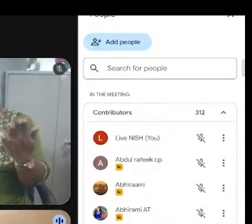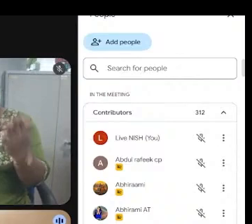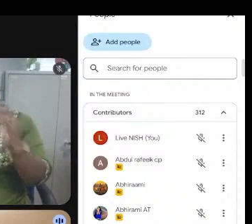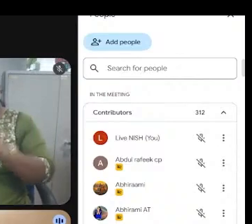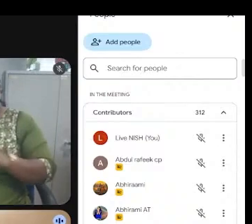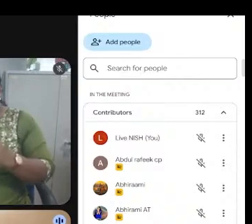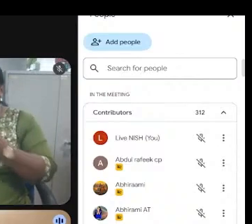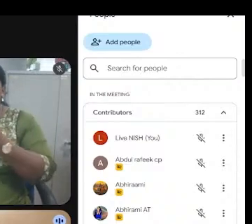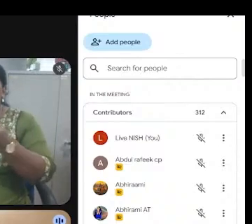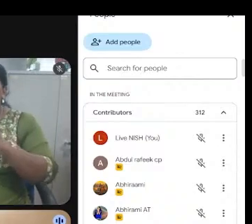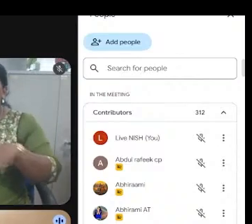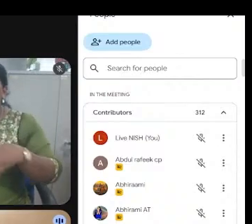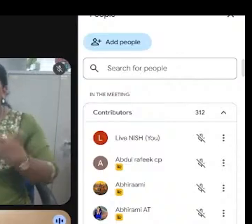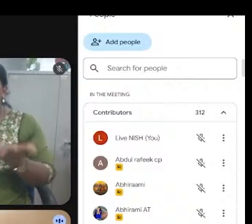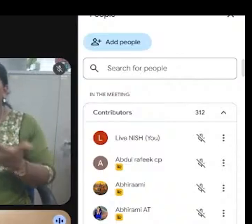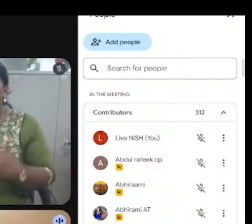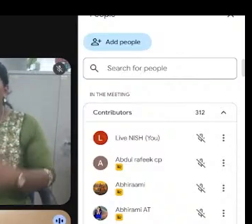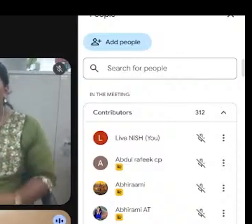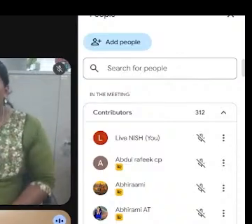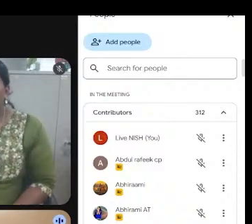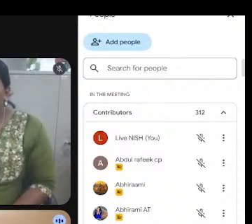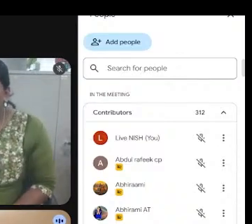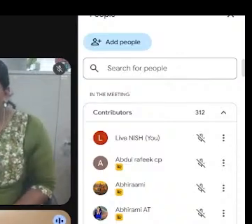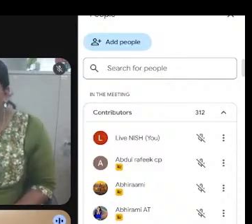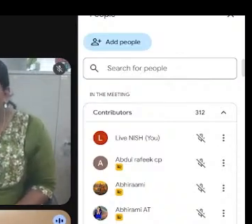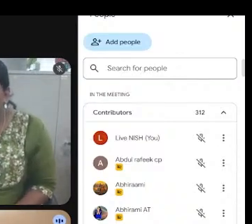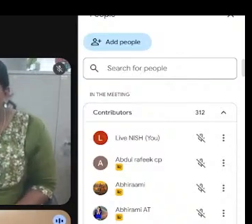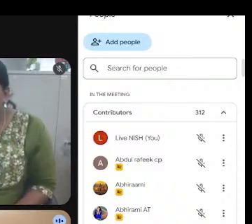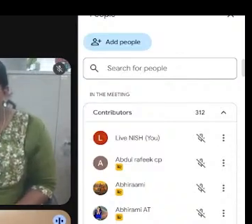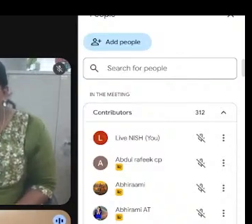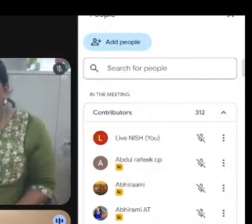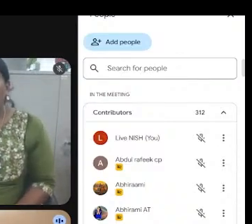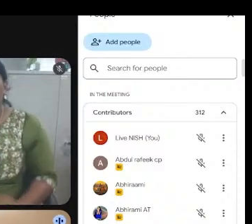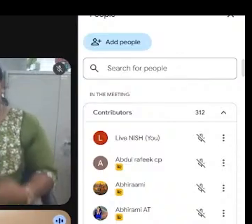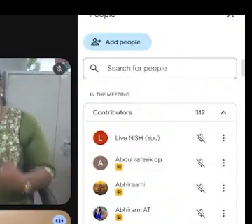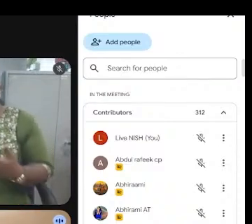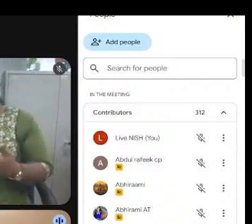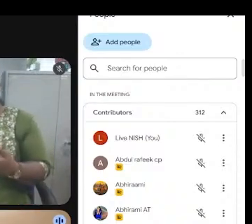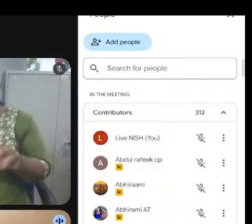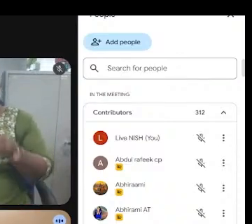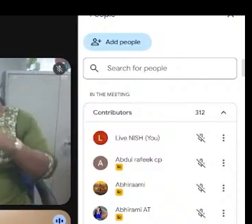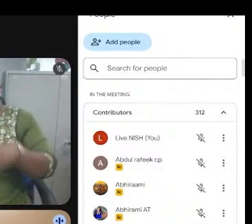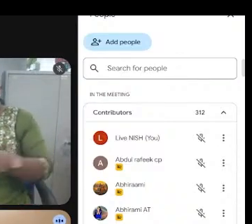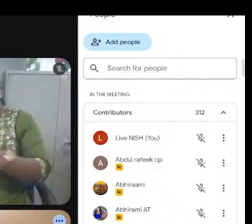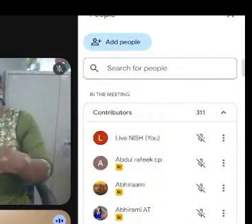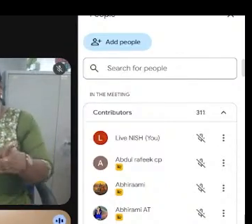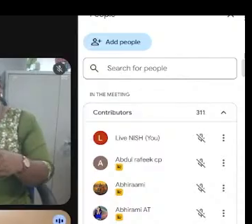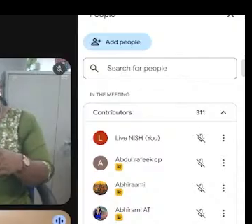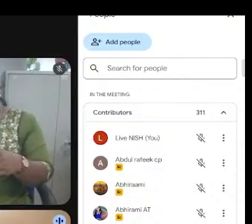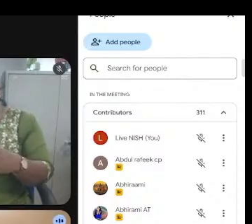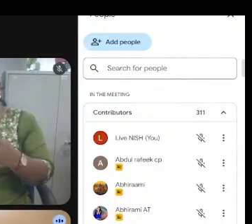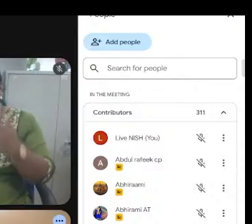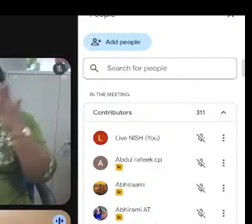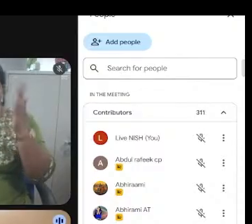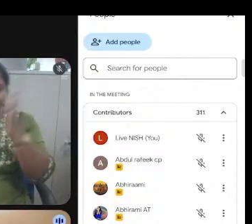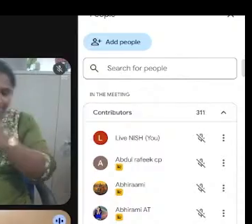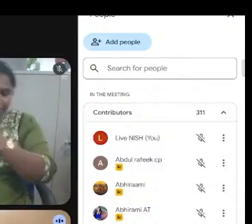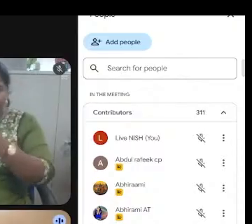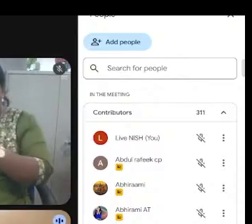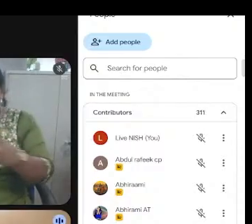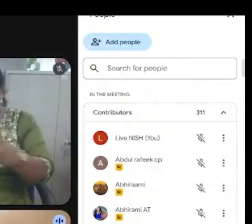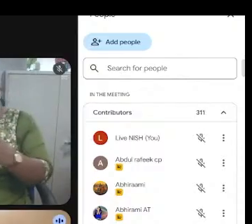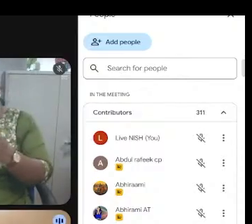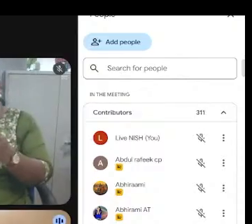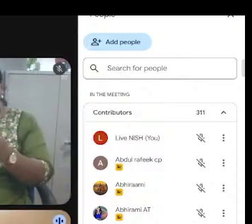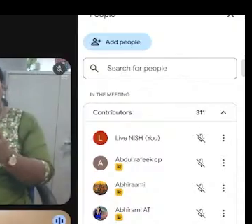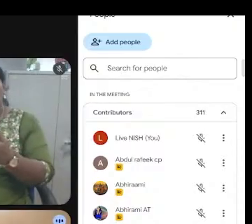എങ്ങനെ കൺട്രോൾ ചെയ്യാൻ പറ്റും എന്ന് പറഞ്ഞാൽ അത് നമ്മൾ കണ്ടുപിടിക്കേണ്ട സ്ട്രാറ്റജീസ് ആണ്. അവർക്ക് താല്പര്യമുള്ള മേഖലകളിലോട്ട് തിരിച്ചു വിടാം. പിന്നെ